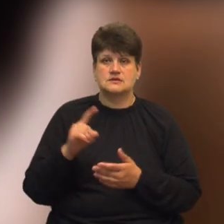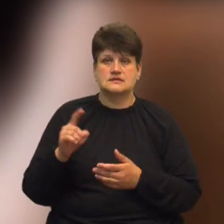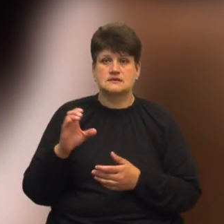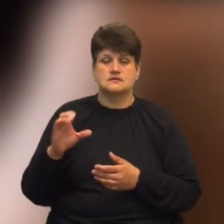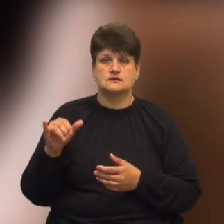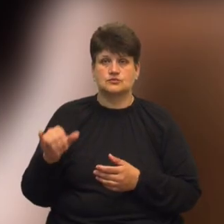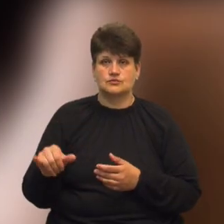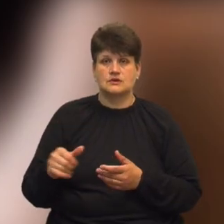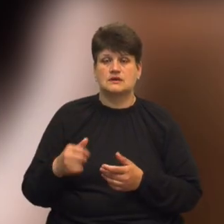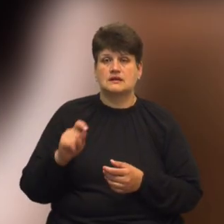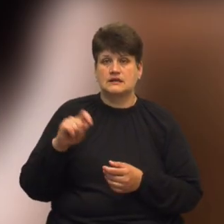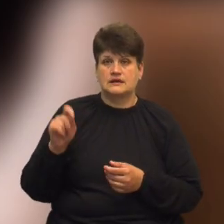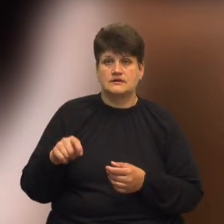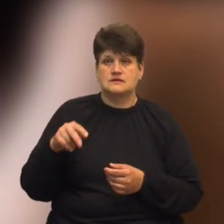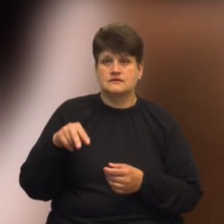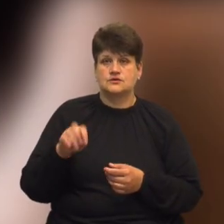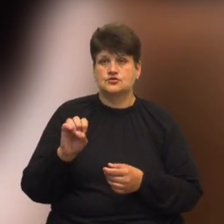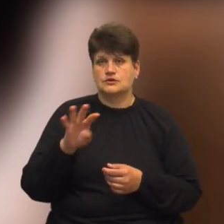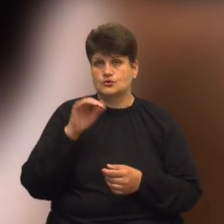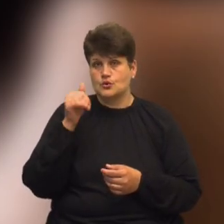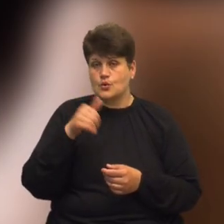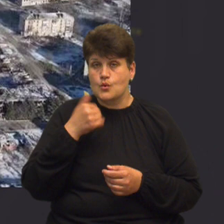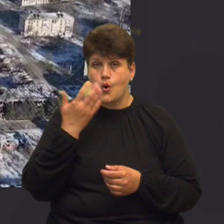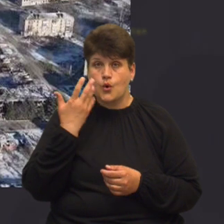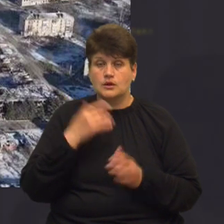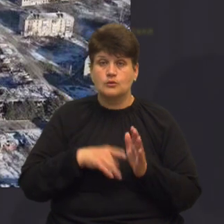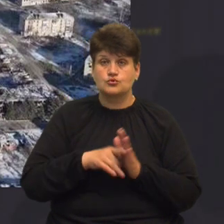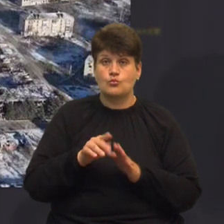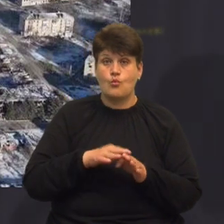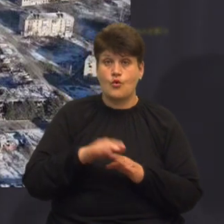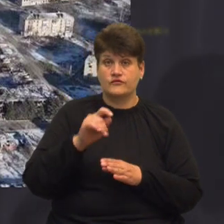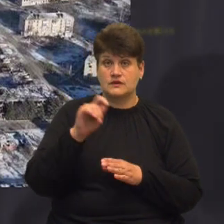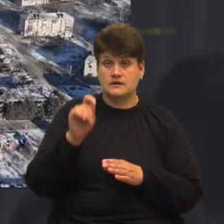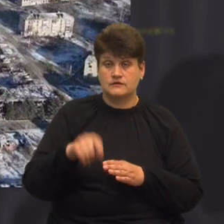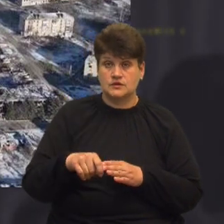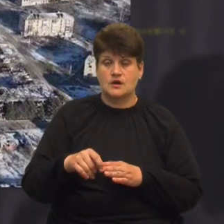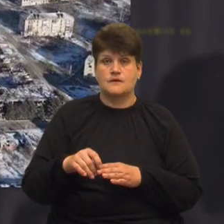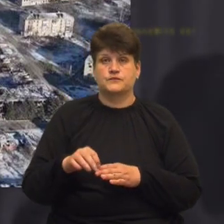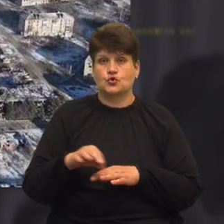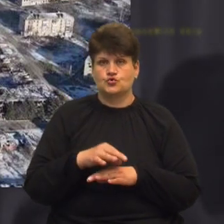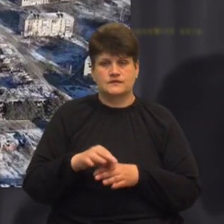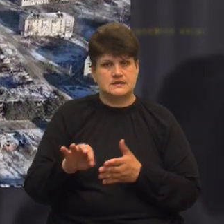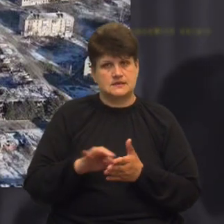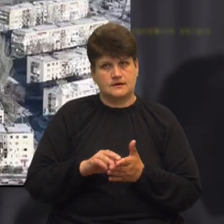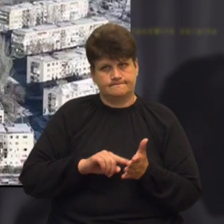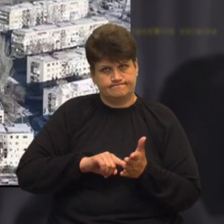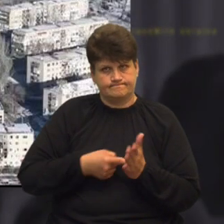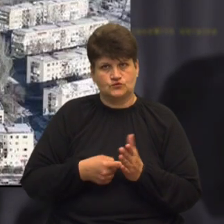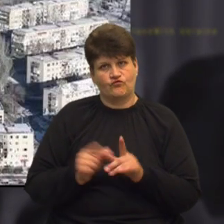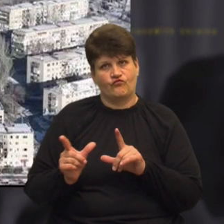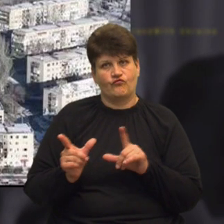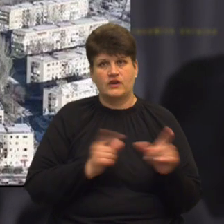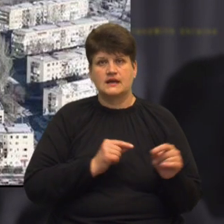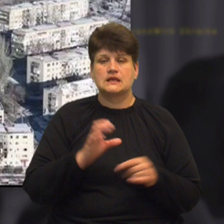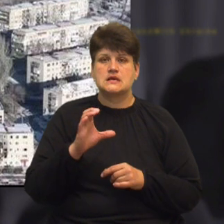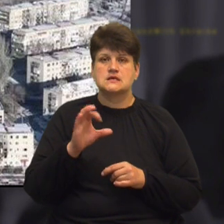2014 року. Коли почалася повномасштабна війна, чоловік наполіг, аби вони з дітьми виїхали із Соледара,